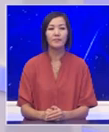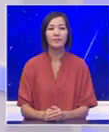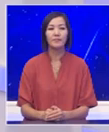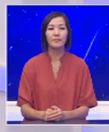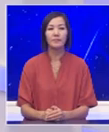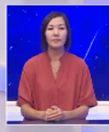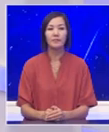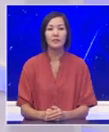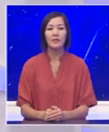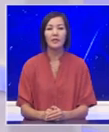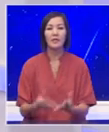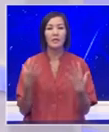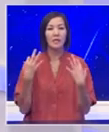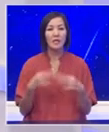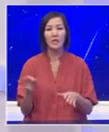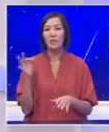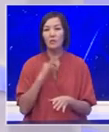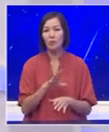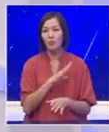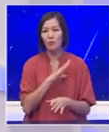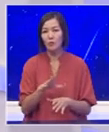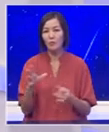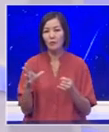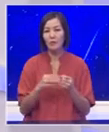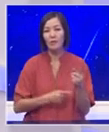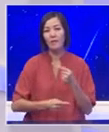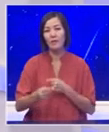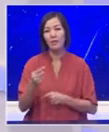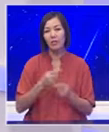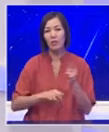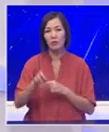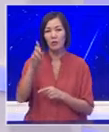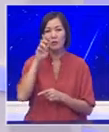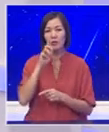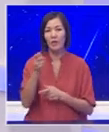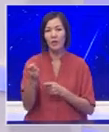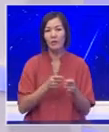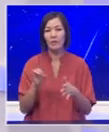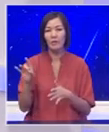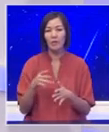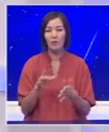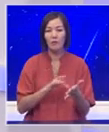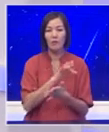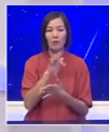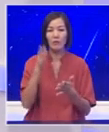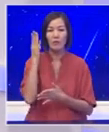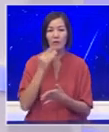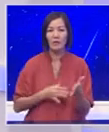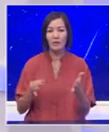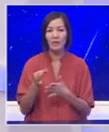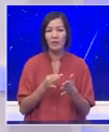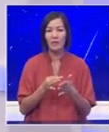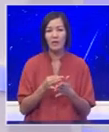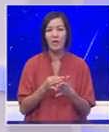неиспользуемые земли возращаются государству акиматами районов и городов алматинской области ведется работа по принудительному